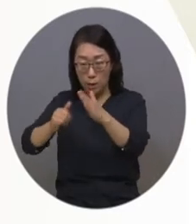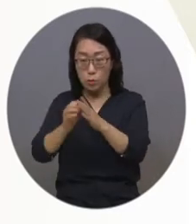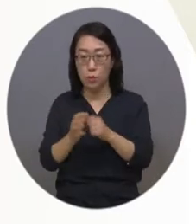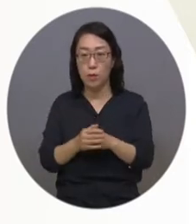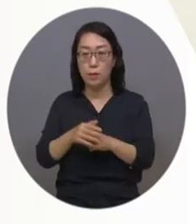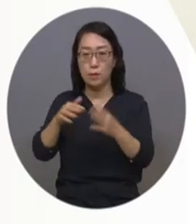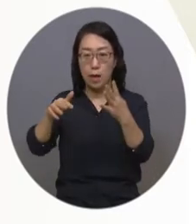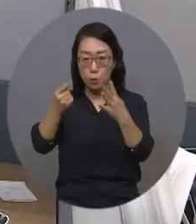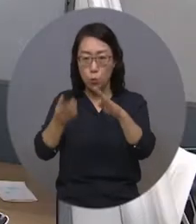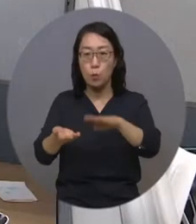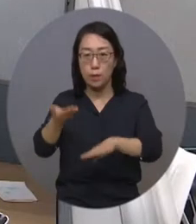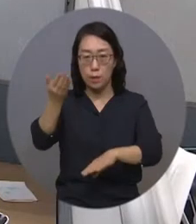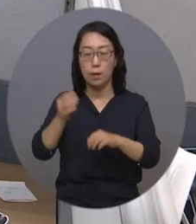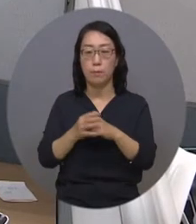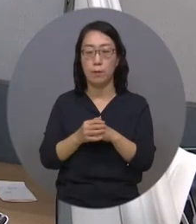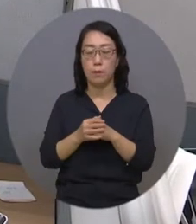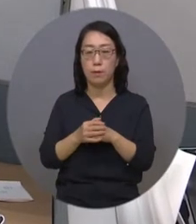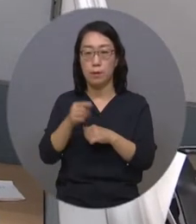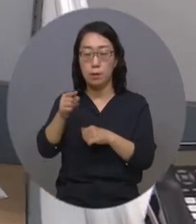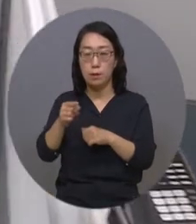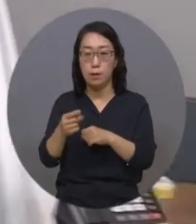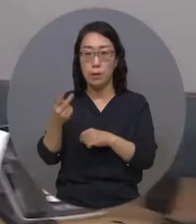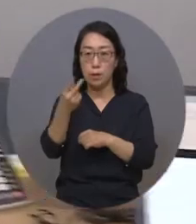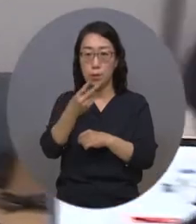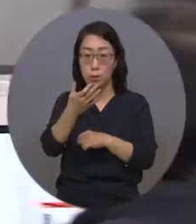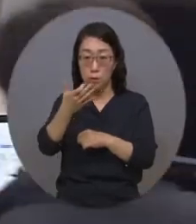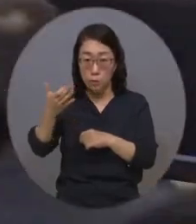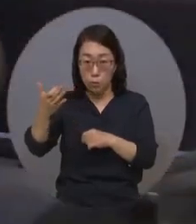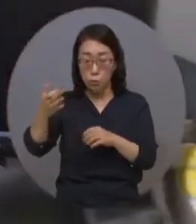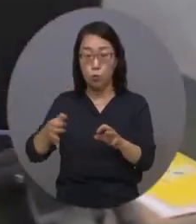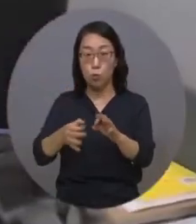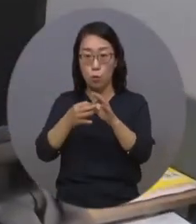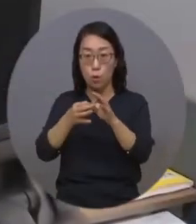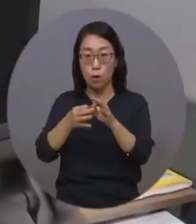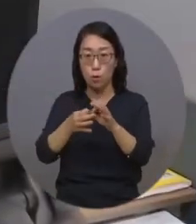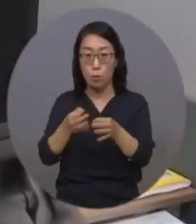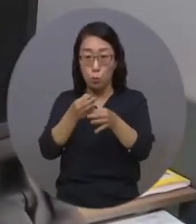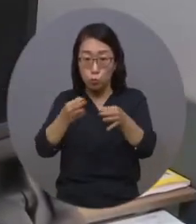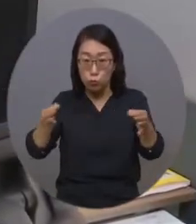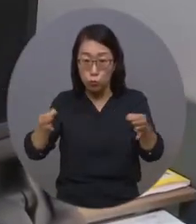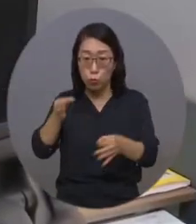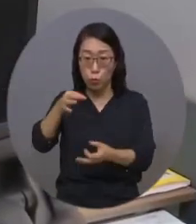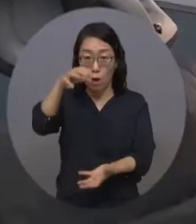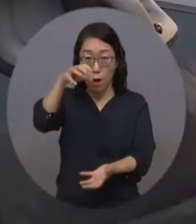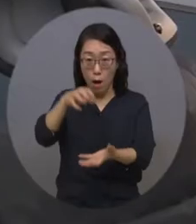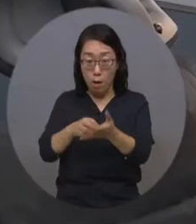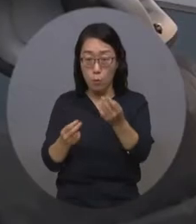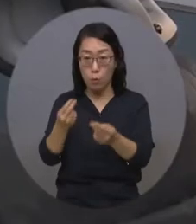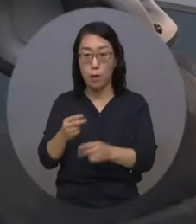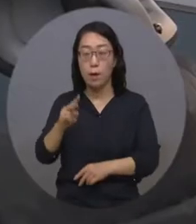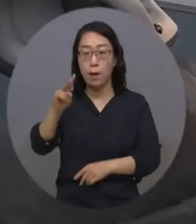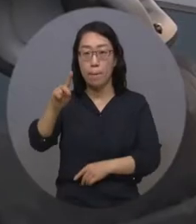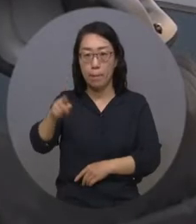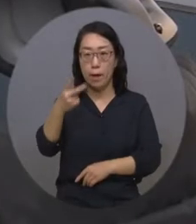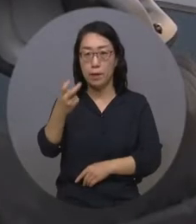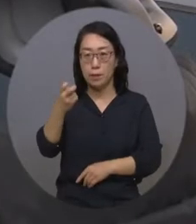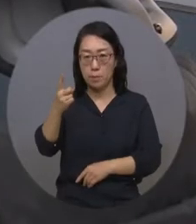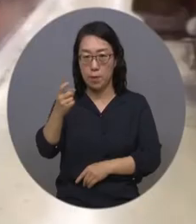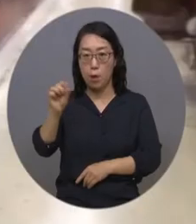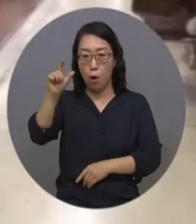9,845억 원입니다. 이는 2019년 소득분 장려금보다 121억 원 증가한 금액입니다.